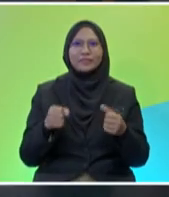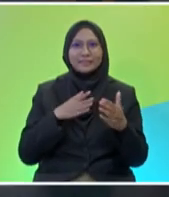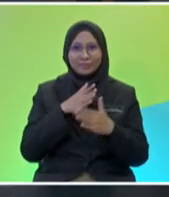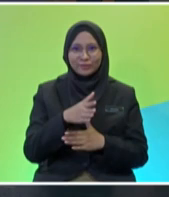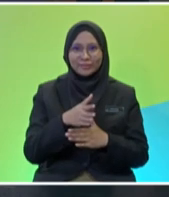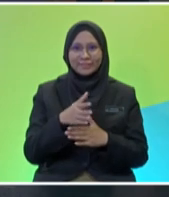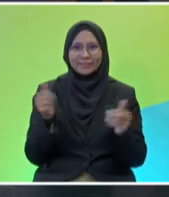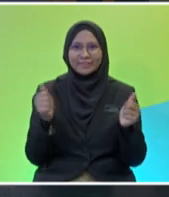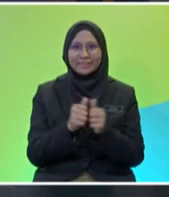si cantik manis